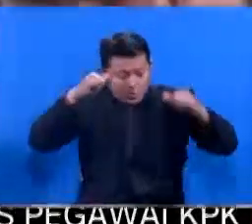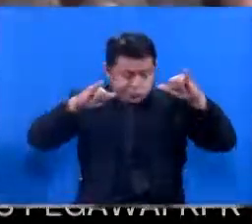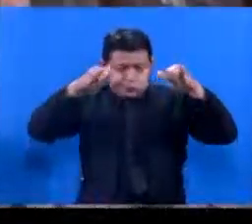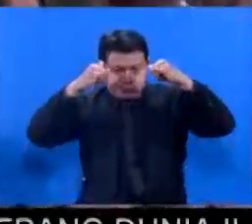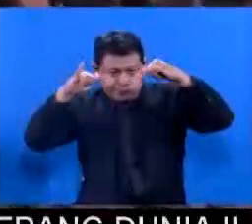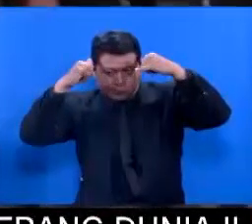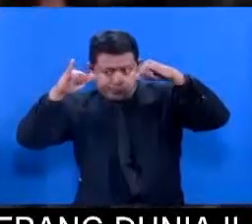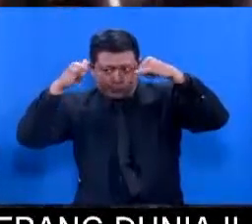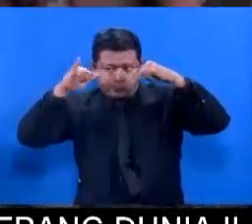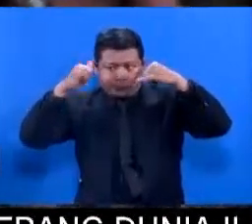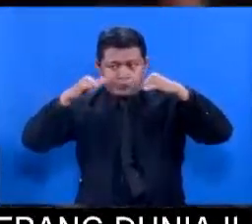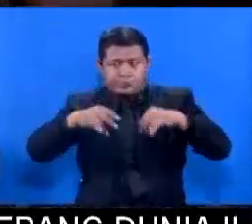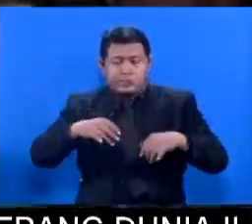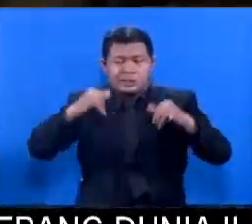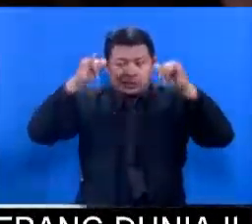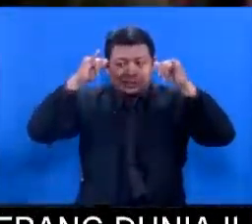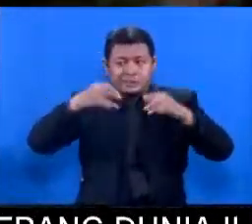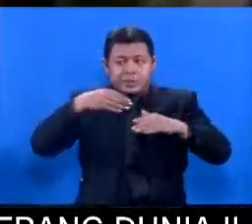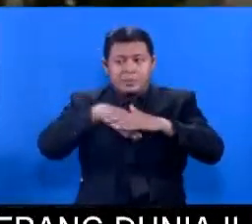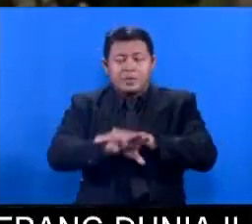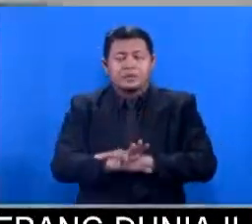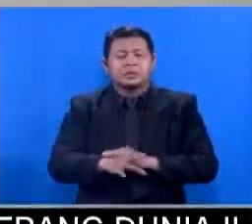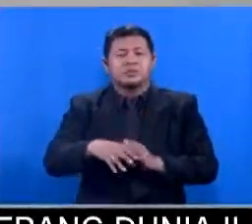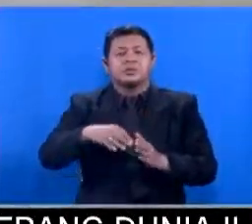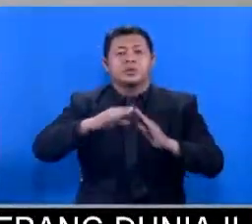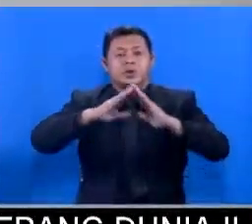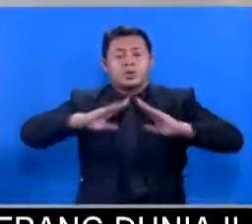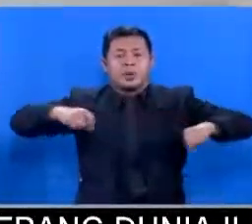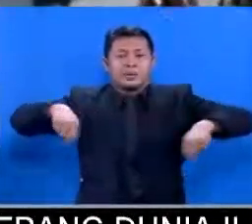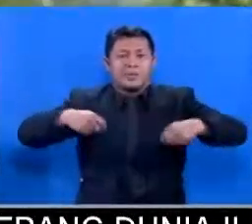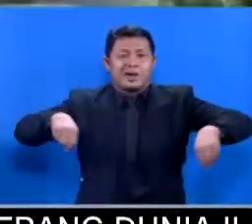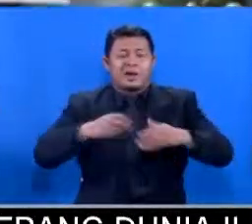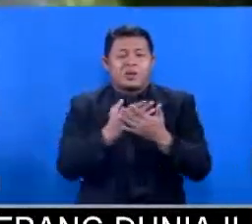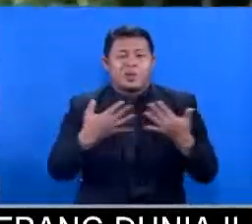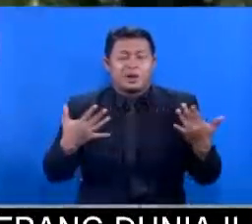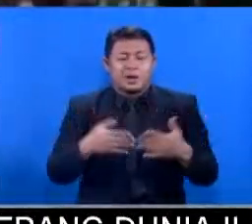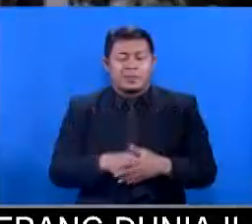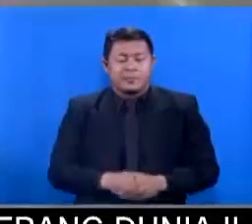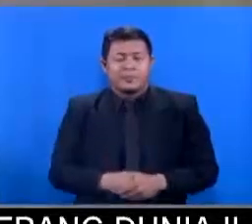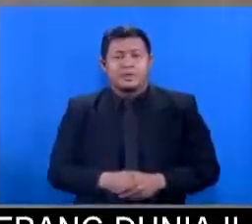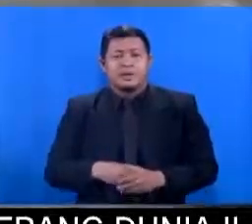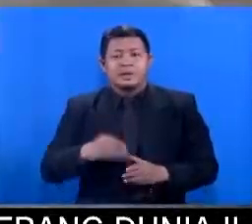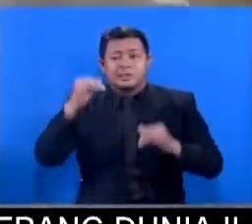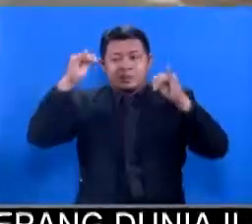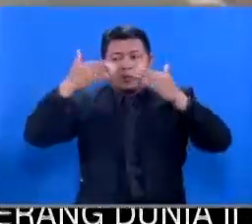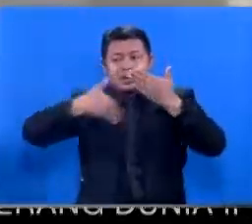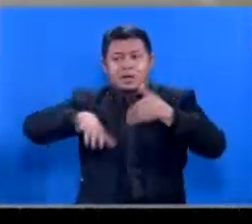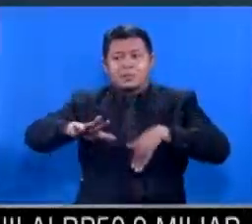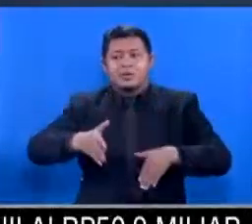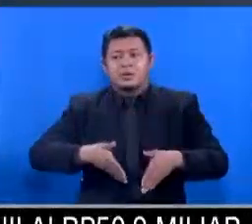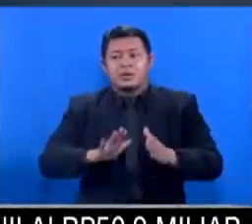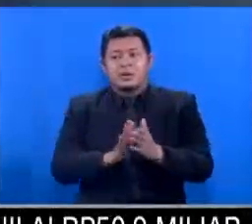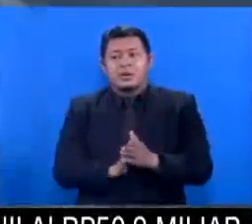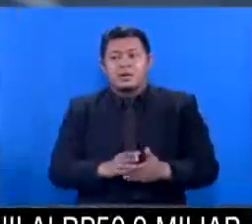akan disembelih. Sapi itu bahkan masuk dapur rumah salah satu warga. Sapi juga sempat kabur ke jalan raya hingga